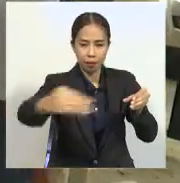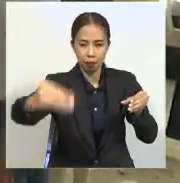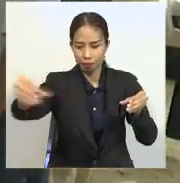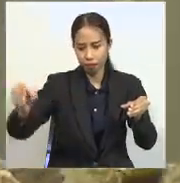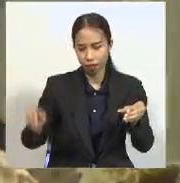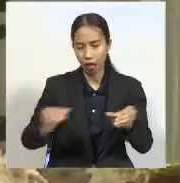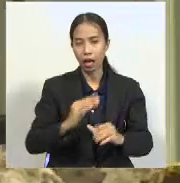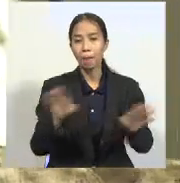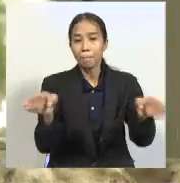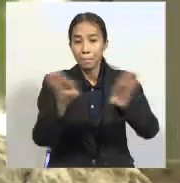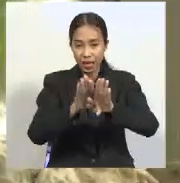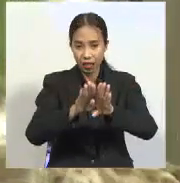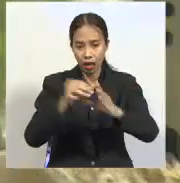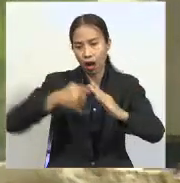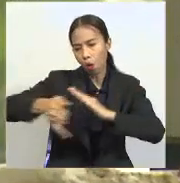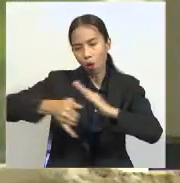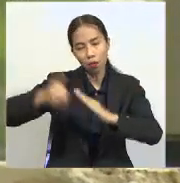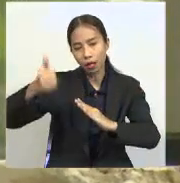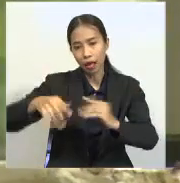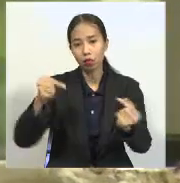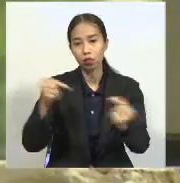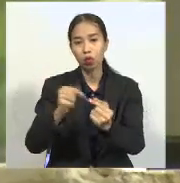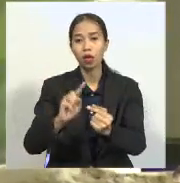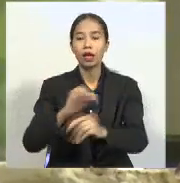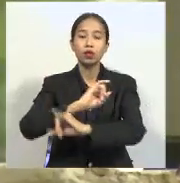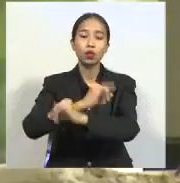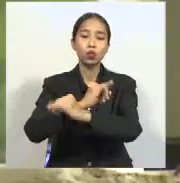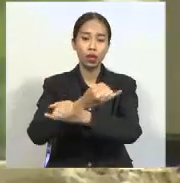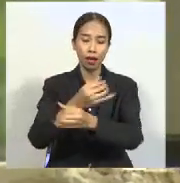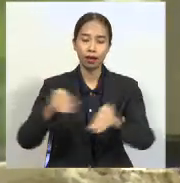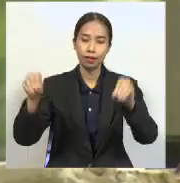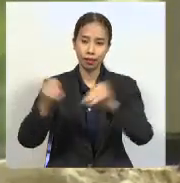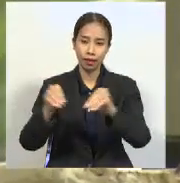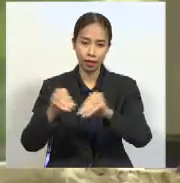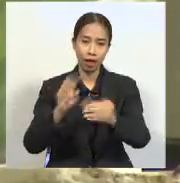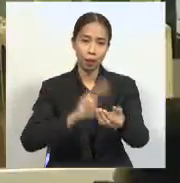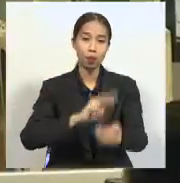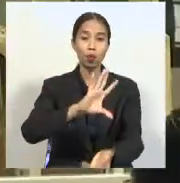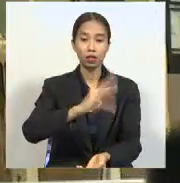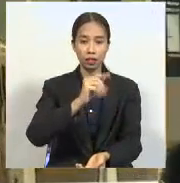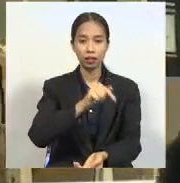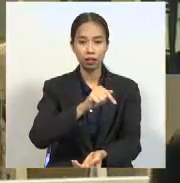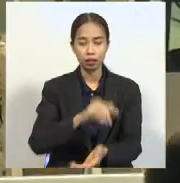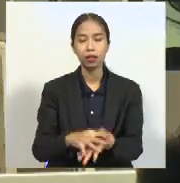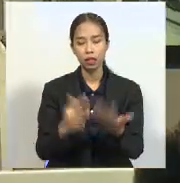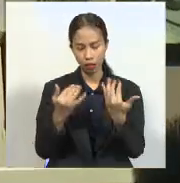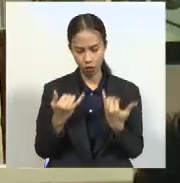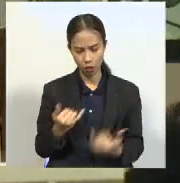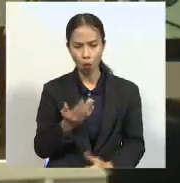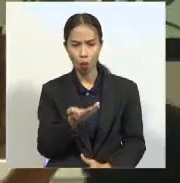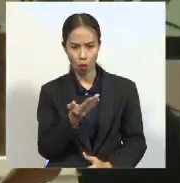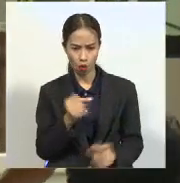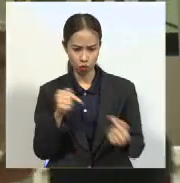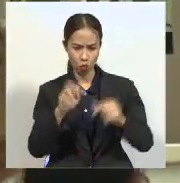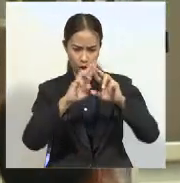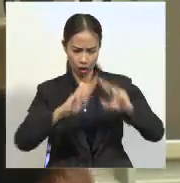ริเวณพื้นที่35ไร่ถนนกำแพงเพชร2เขตจตุจักรใกล้กับสถานีขนส่งหมอชิตนะครับพร้อมกันนี้ได้ขอให้ผู้